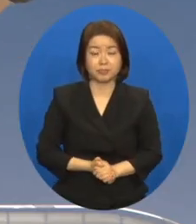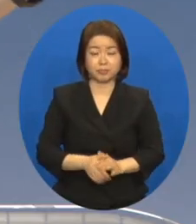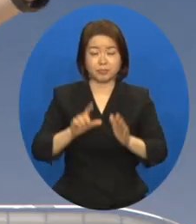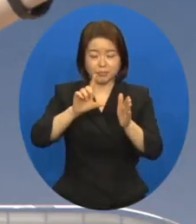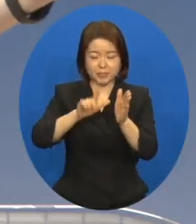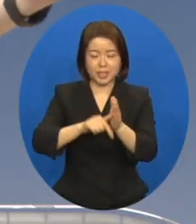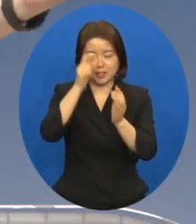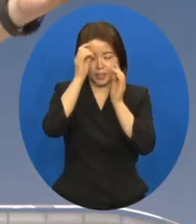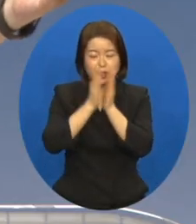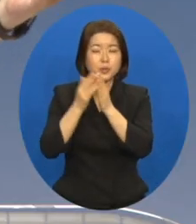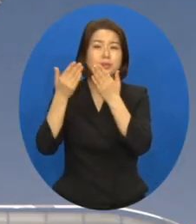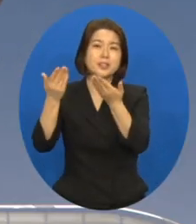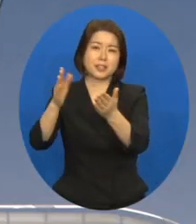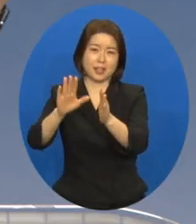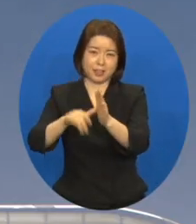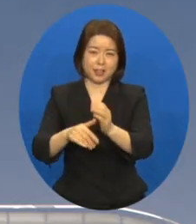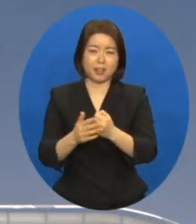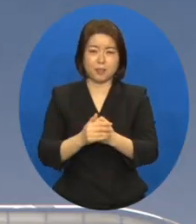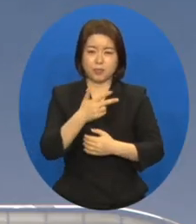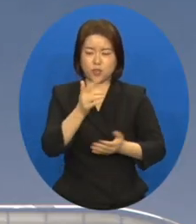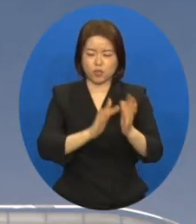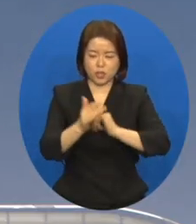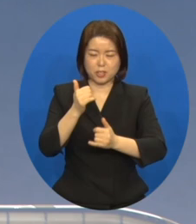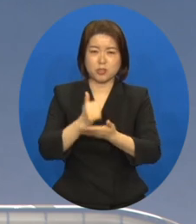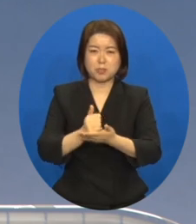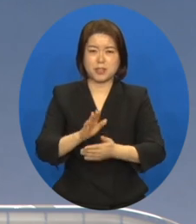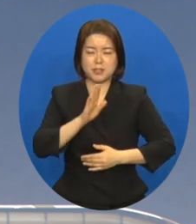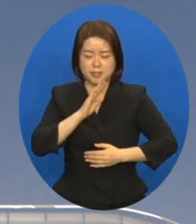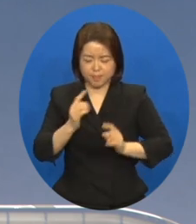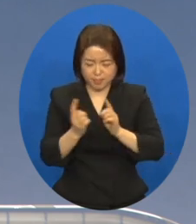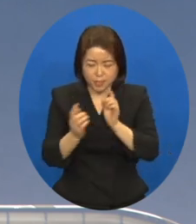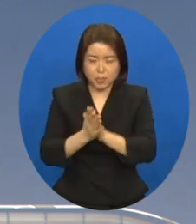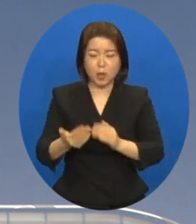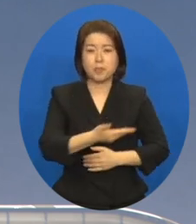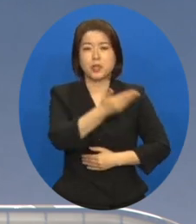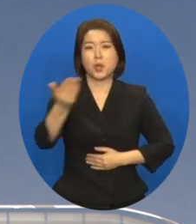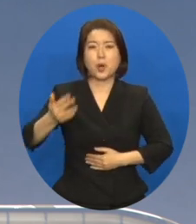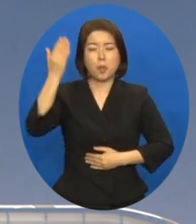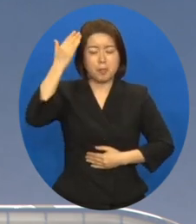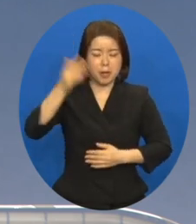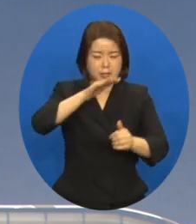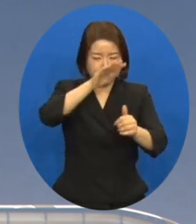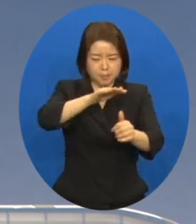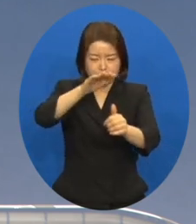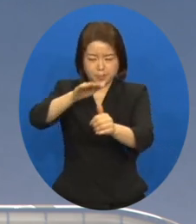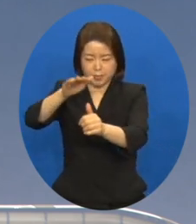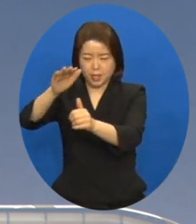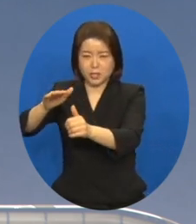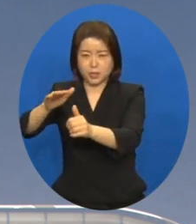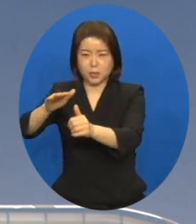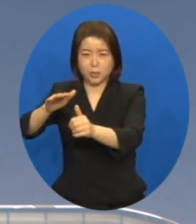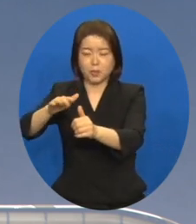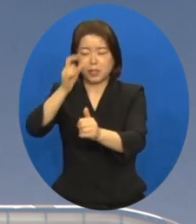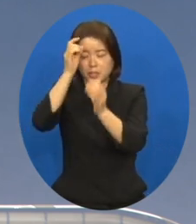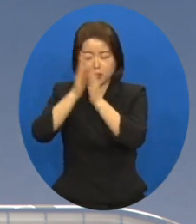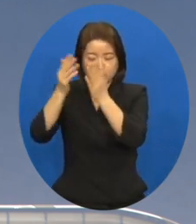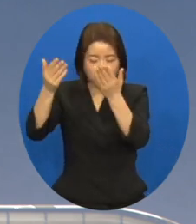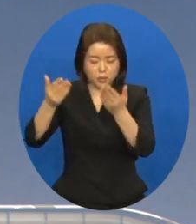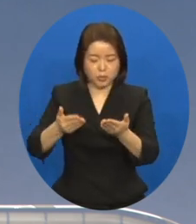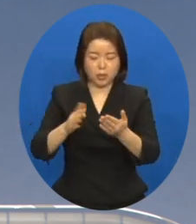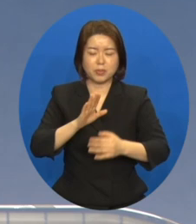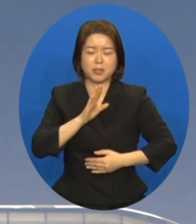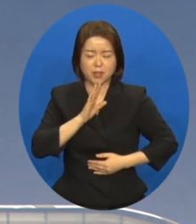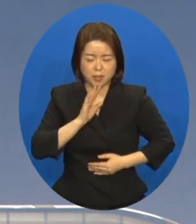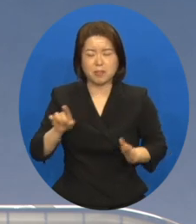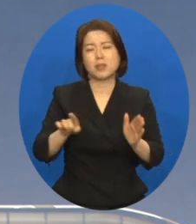이 시간에 기도할 때 주 예수님께서 친히 여러분의 머리에 손을 얹으시고 안수하신다고 정말